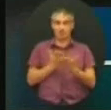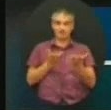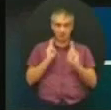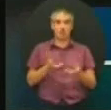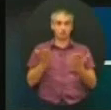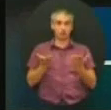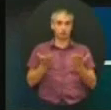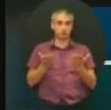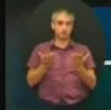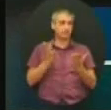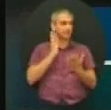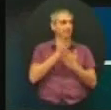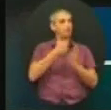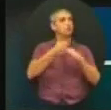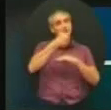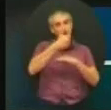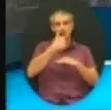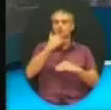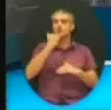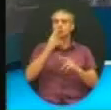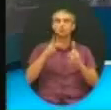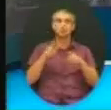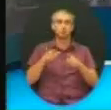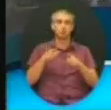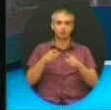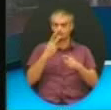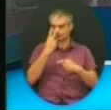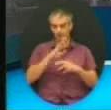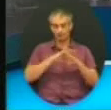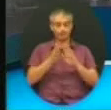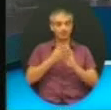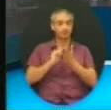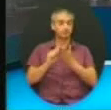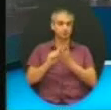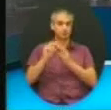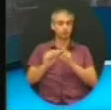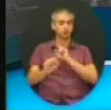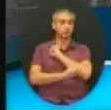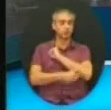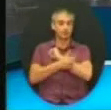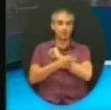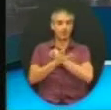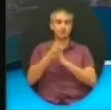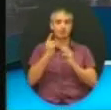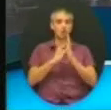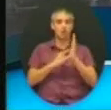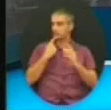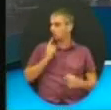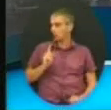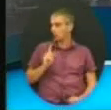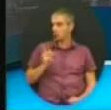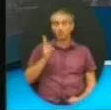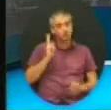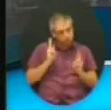יש. אבל יש כבר מנכ״ל. נכון, יש פה, יש, תראו, בכל המשרדים יש משנה למנכ״ל. מה שהחוק הזה בא להגיד,